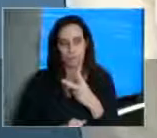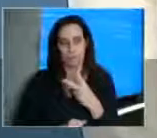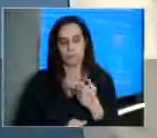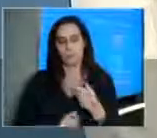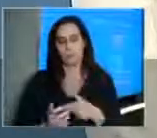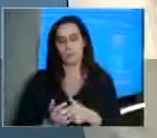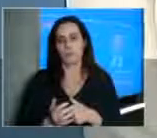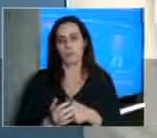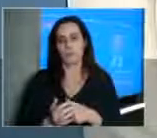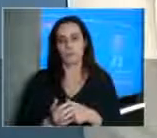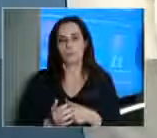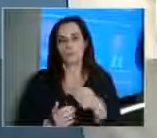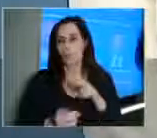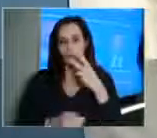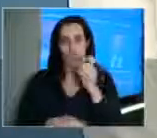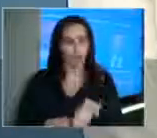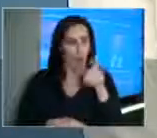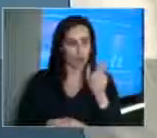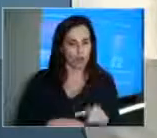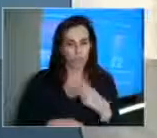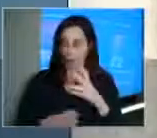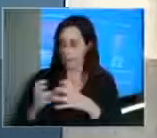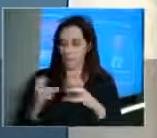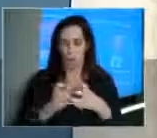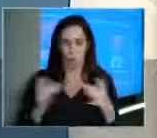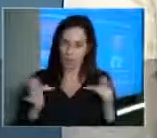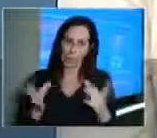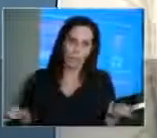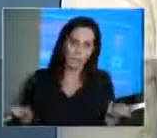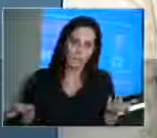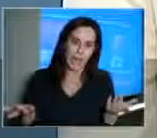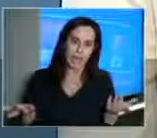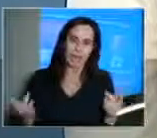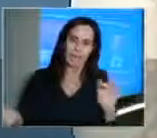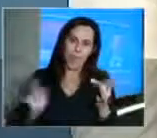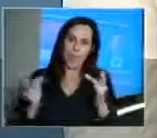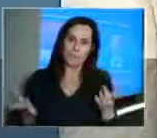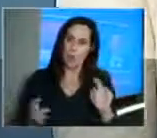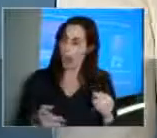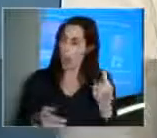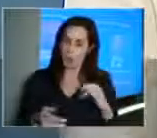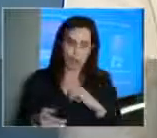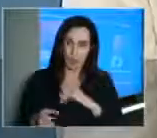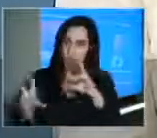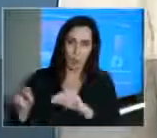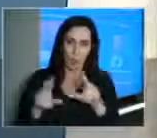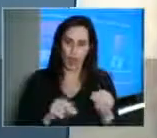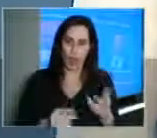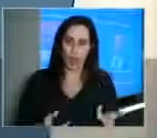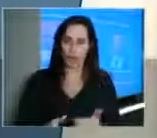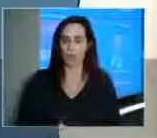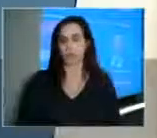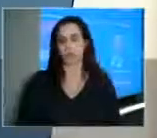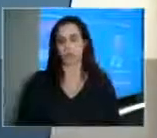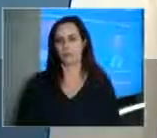יושבים שני אנשים משתי מפלגות יריבות, ורבים ביניהם, למרות שהאינטרס הוא אותו אינטרס, לא?